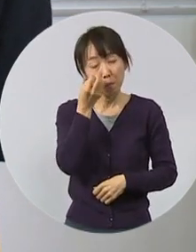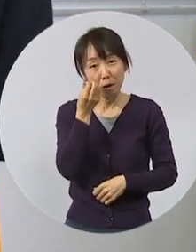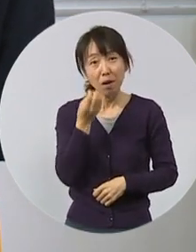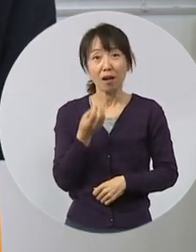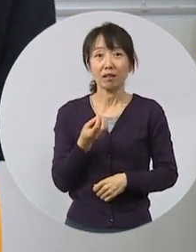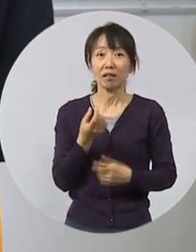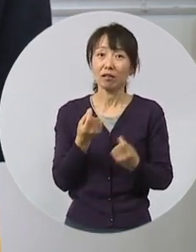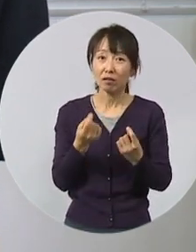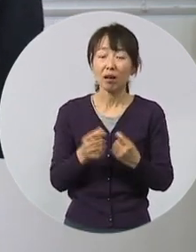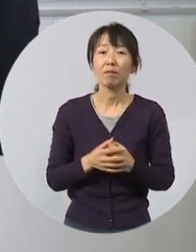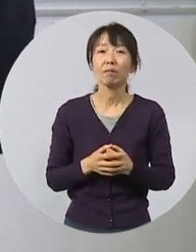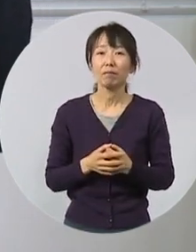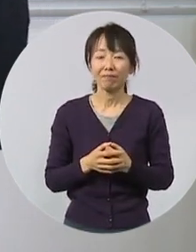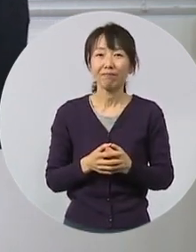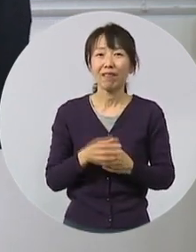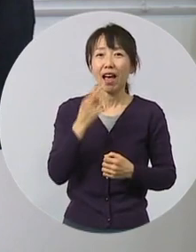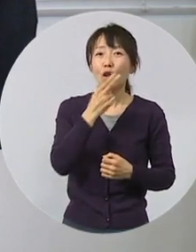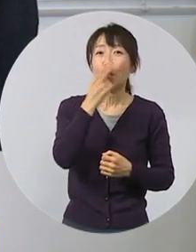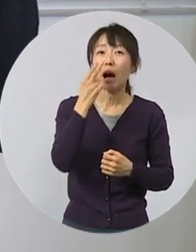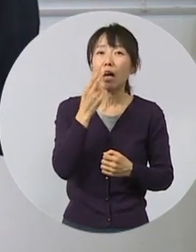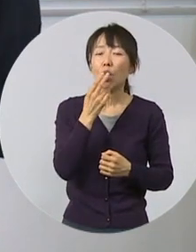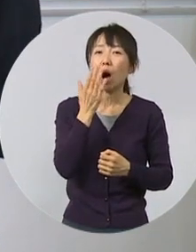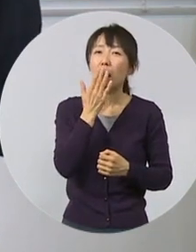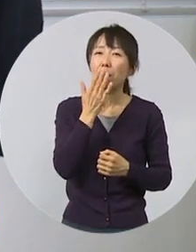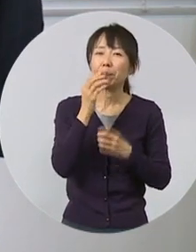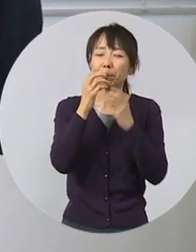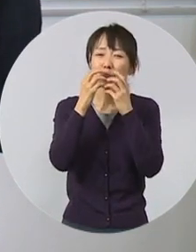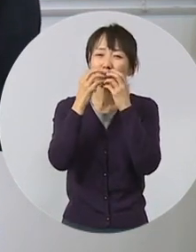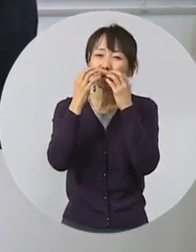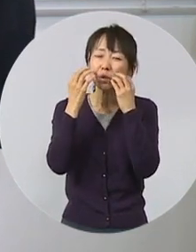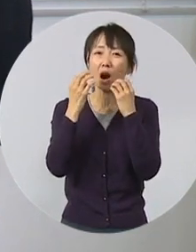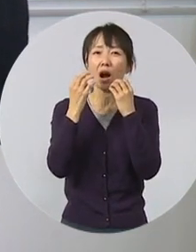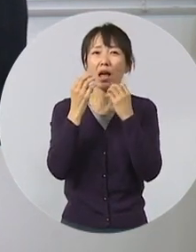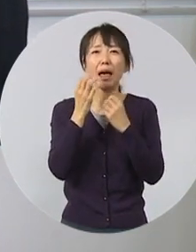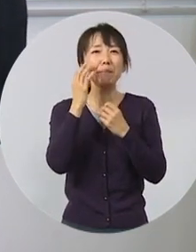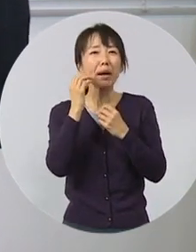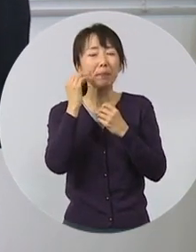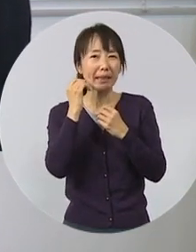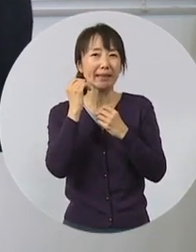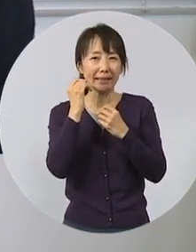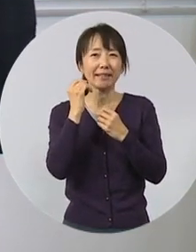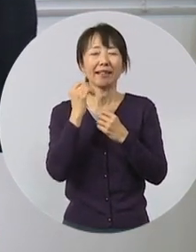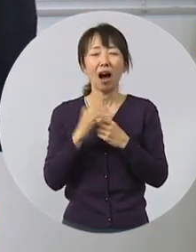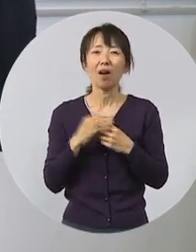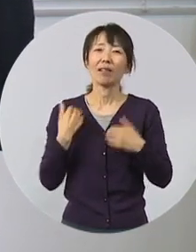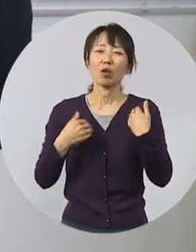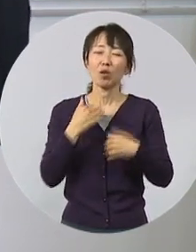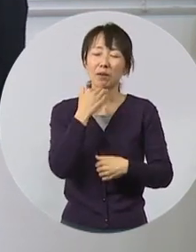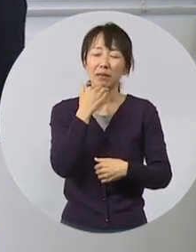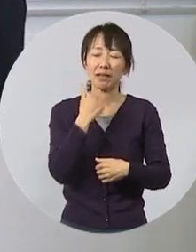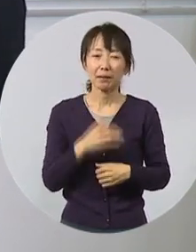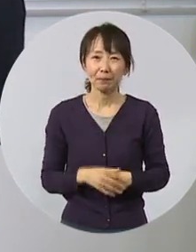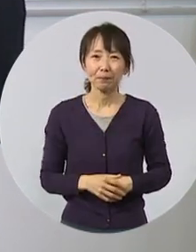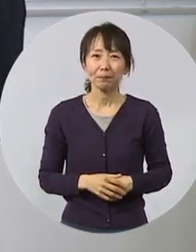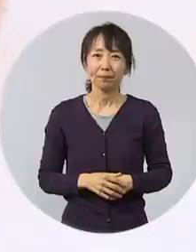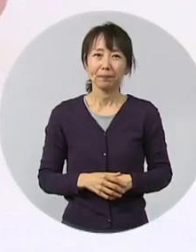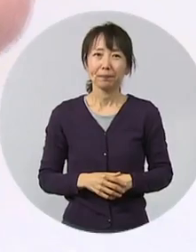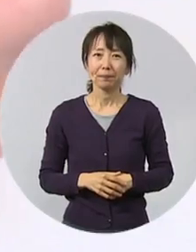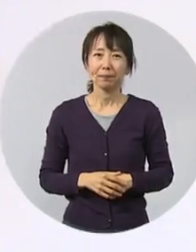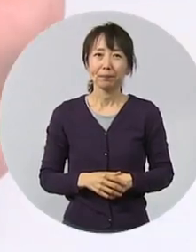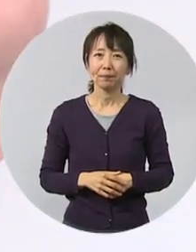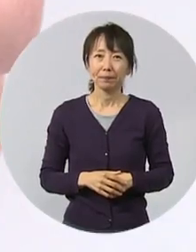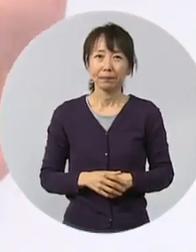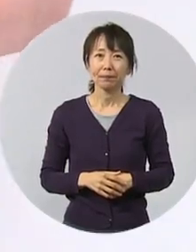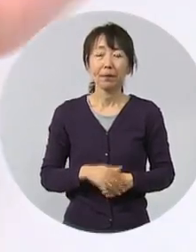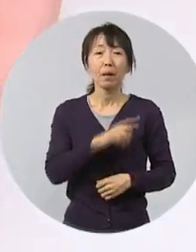ね。 トマトの旨味を口いっぱいに味わえるパリパリ食感のピザです。 楽しみですね。 ま